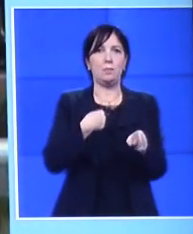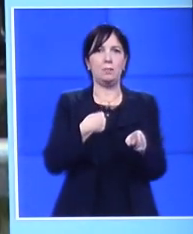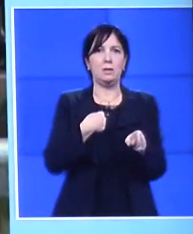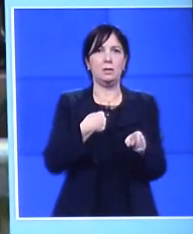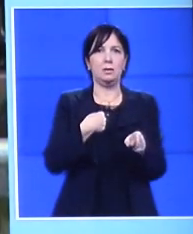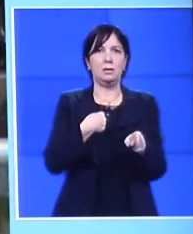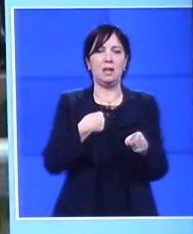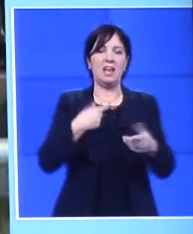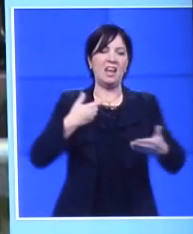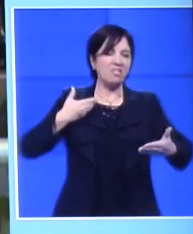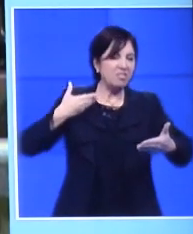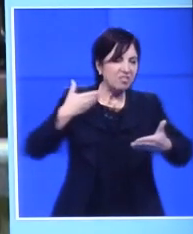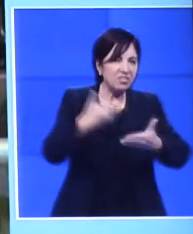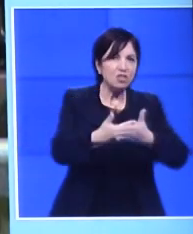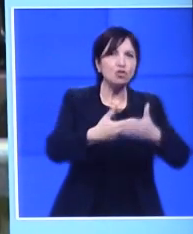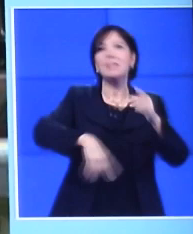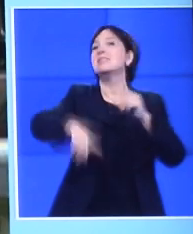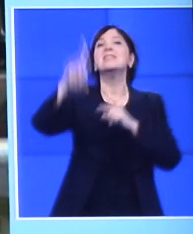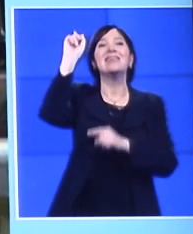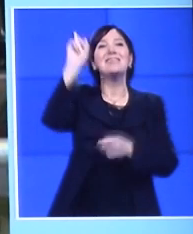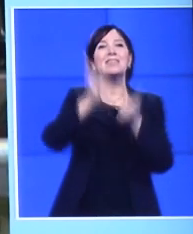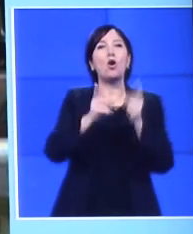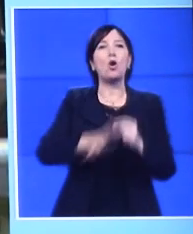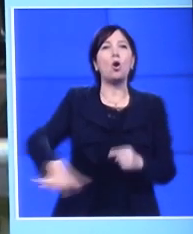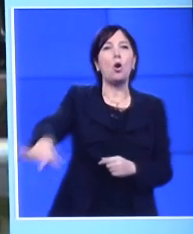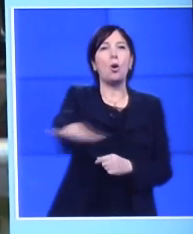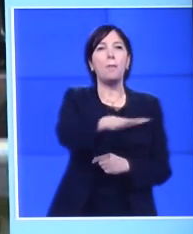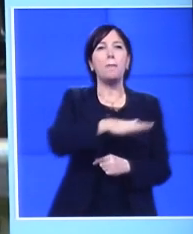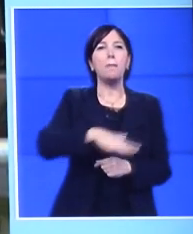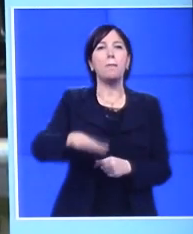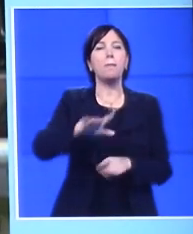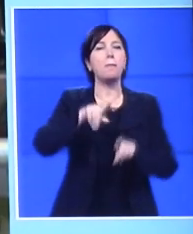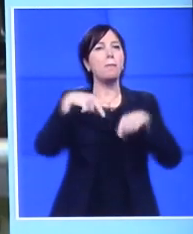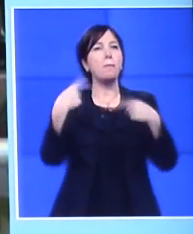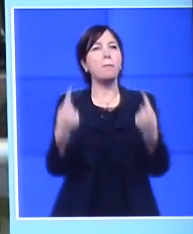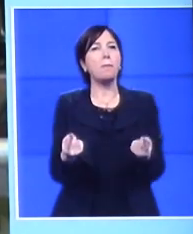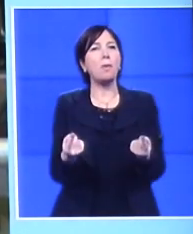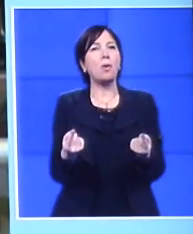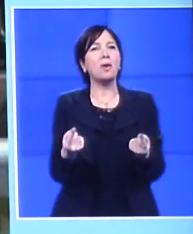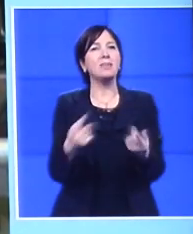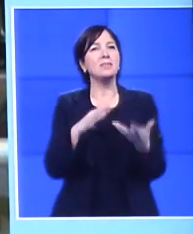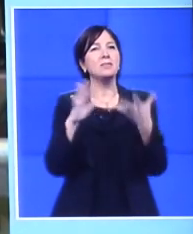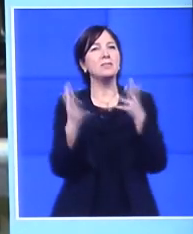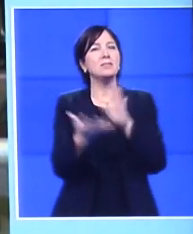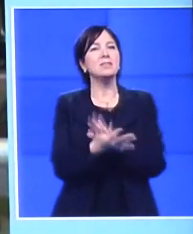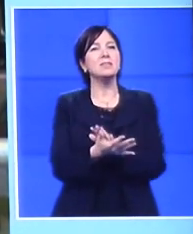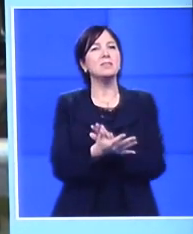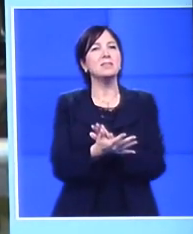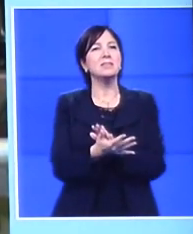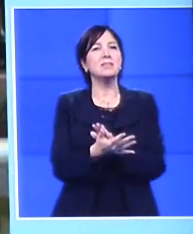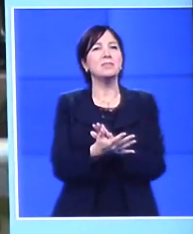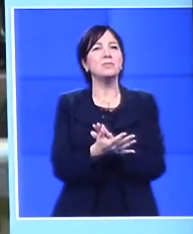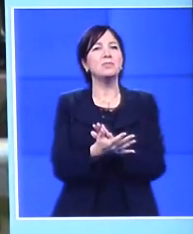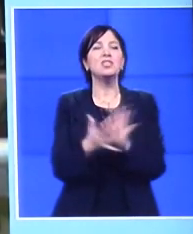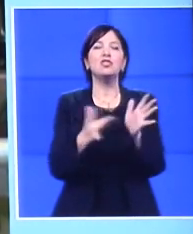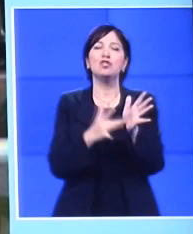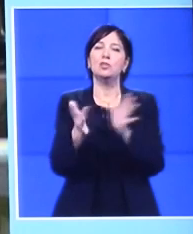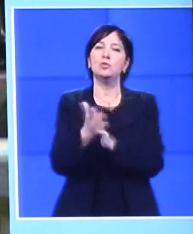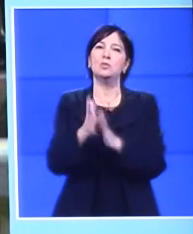Una vicinanza di Dio col popolo che poi si fa stretta in